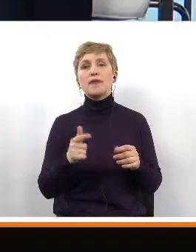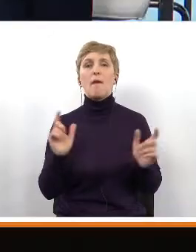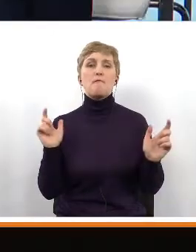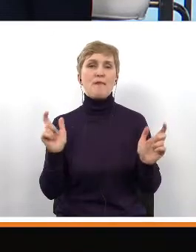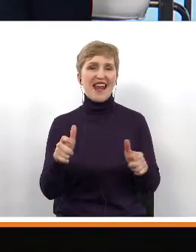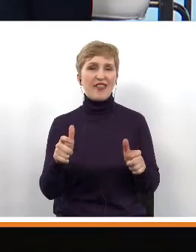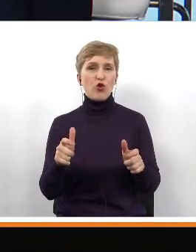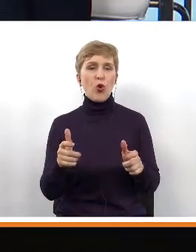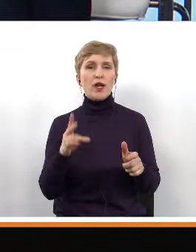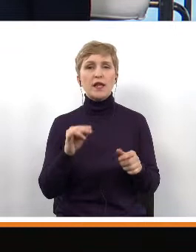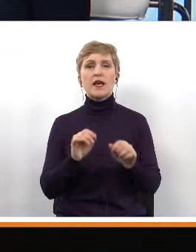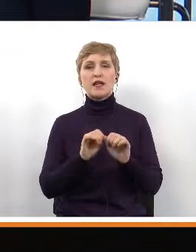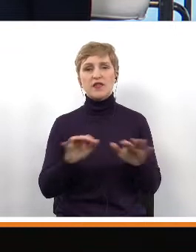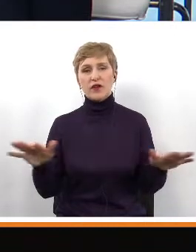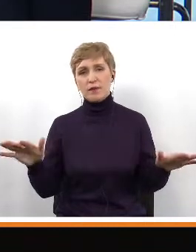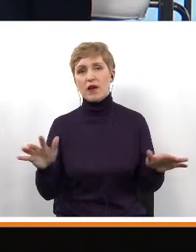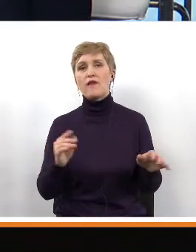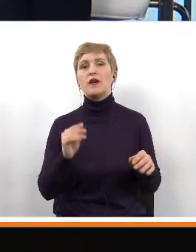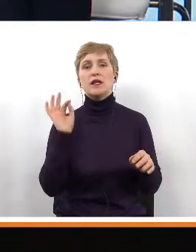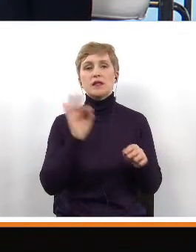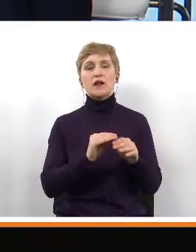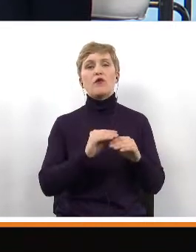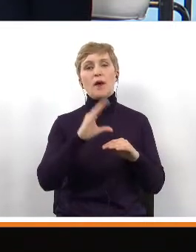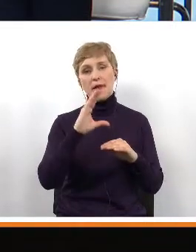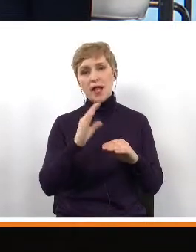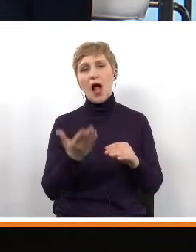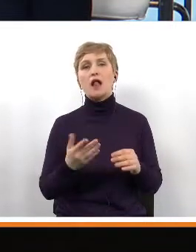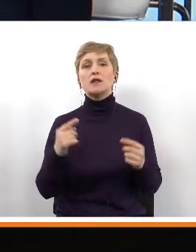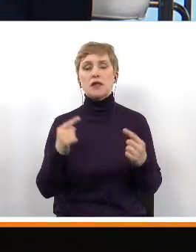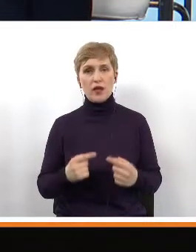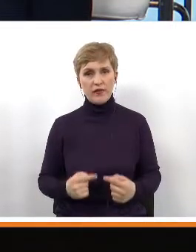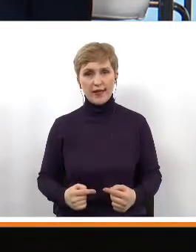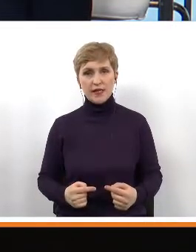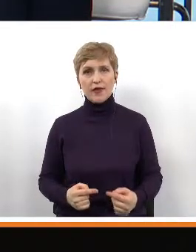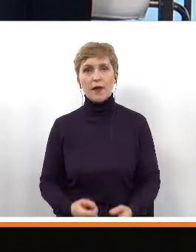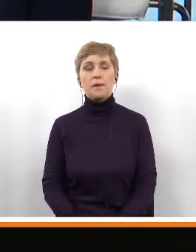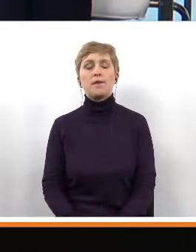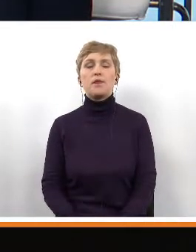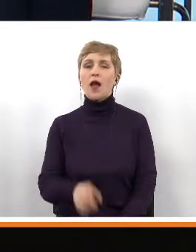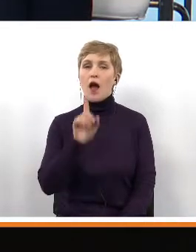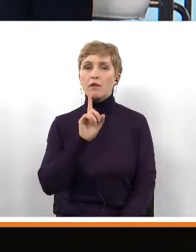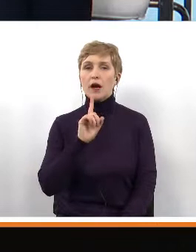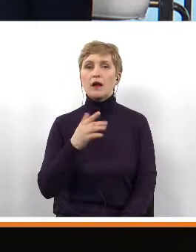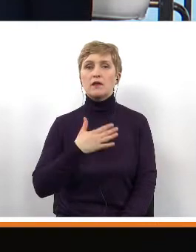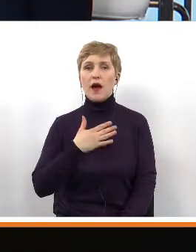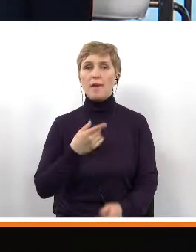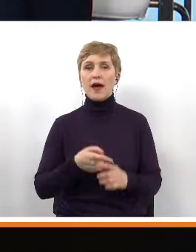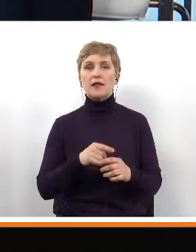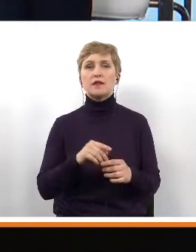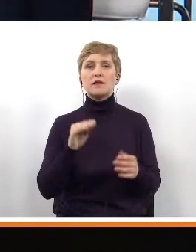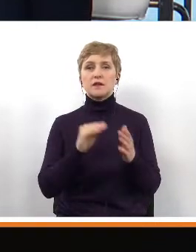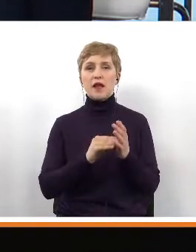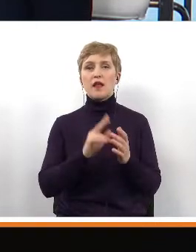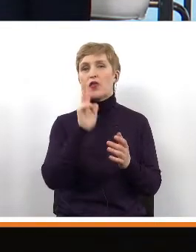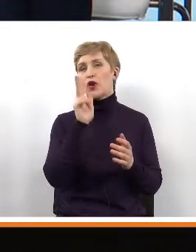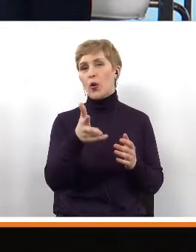на расформирование целевого капитала, соответственно, пока нами это стоит как на 3 года,